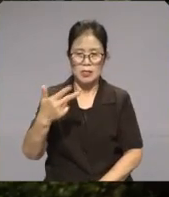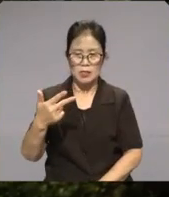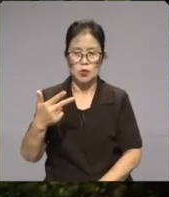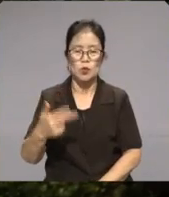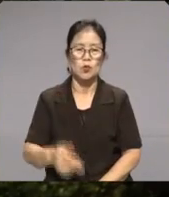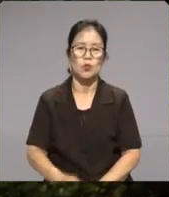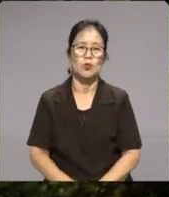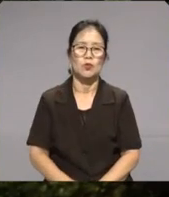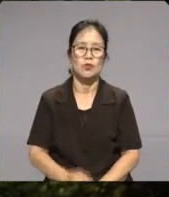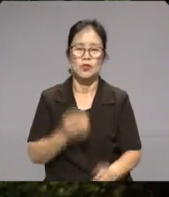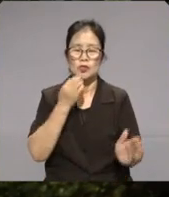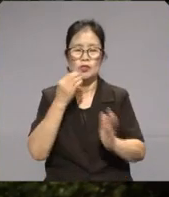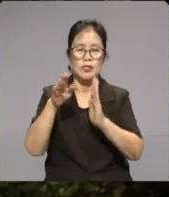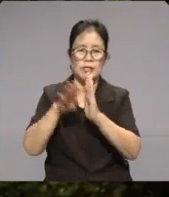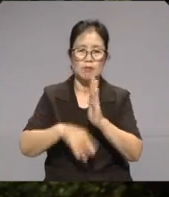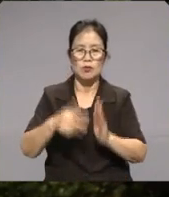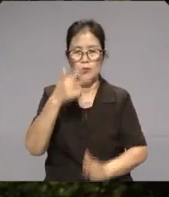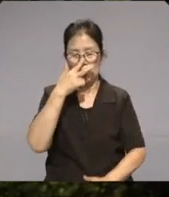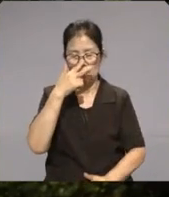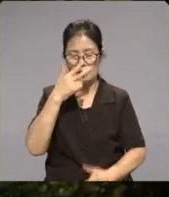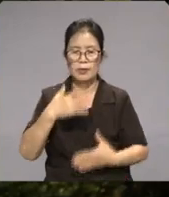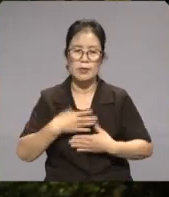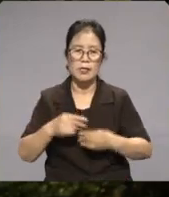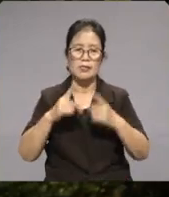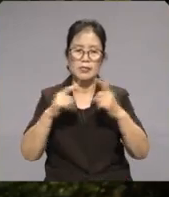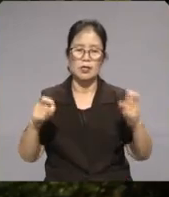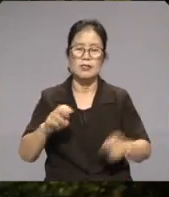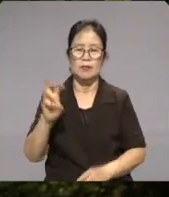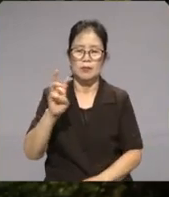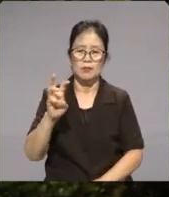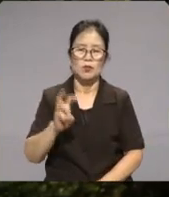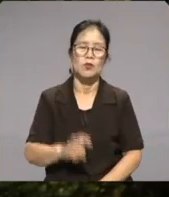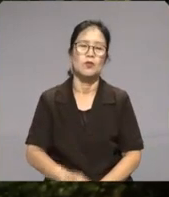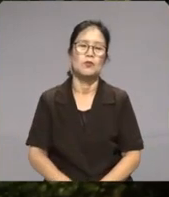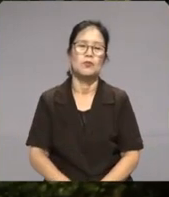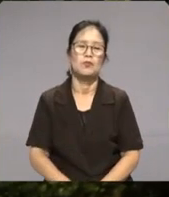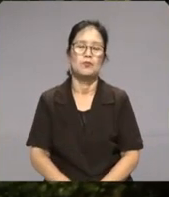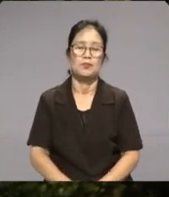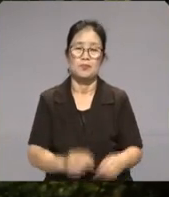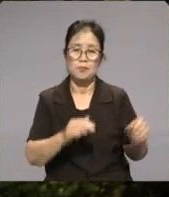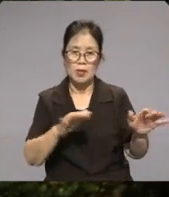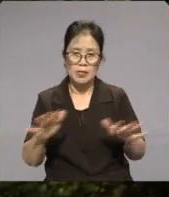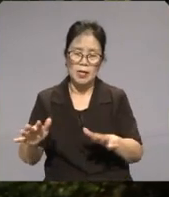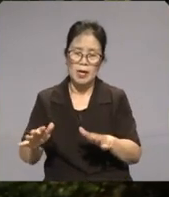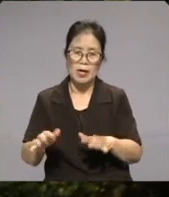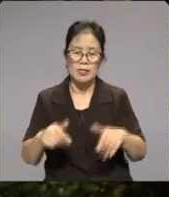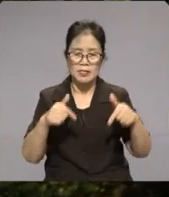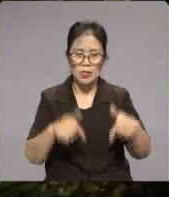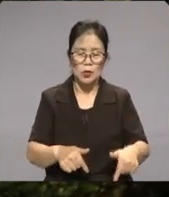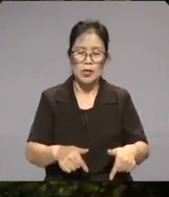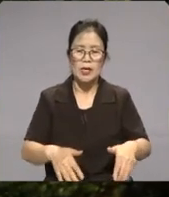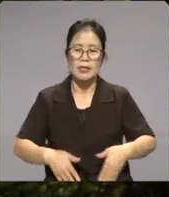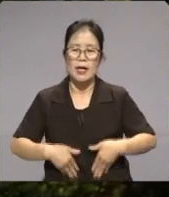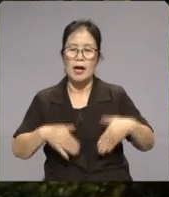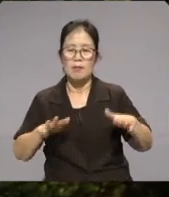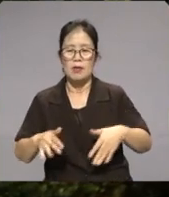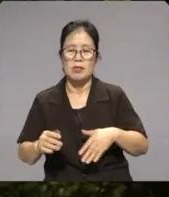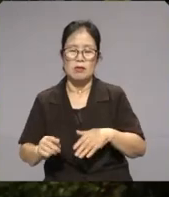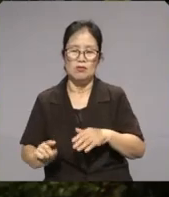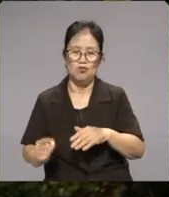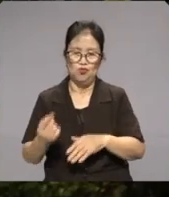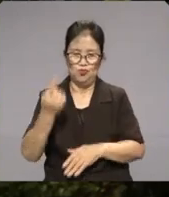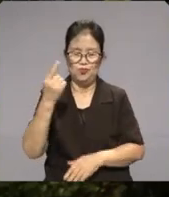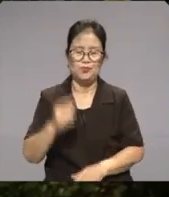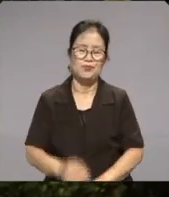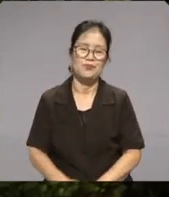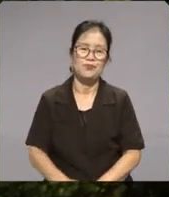보이겠고 경기 남부 평택과 안성은 30도 예상됩니다 바다의 물결은 서해와 남해상에서 높게 일겠습니다